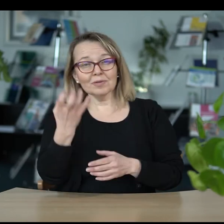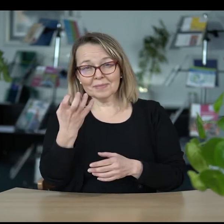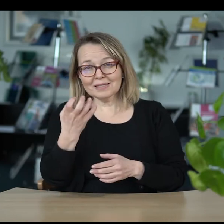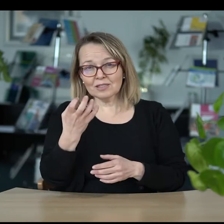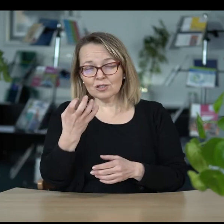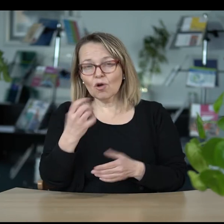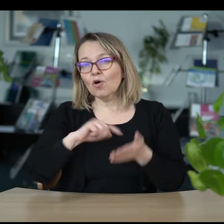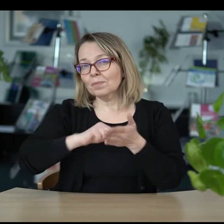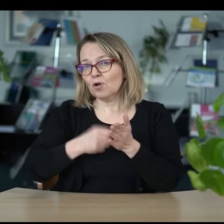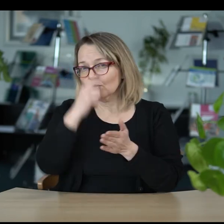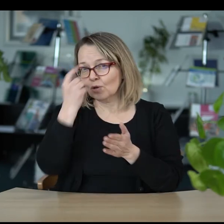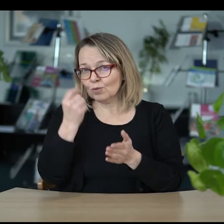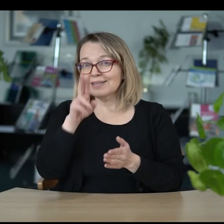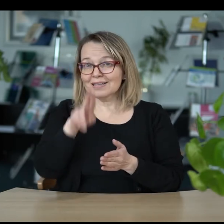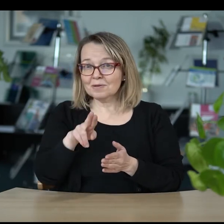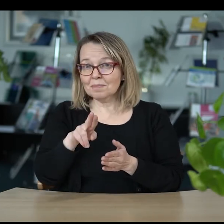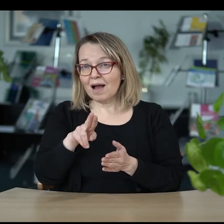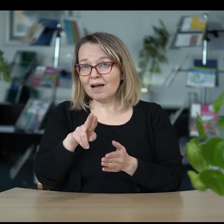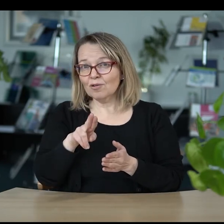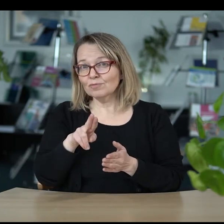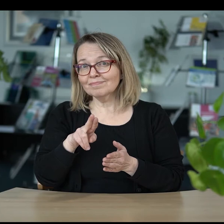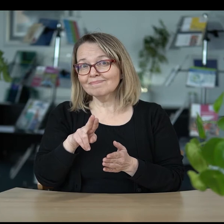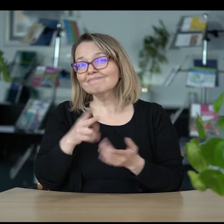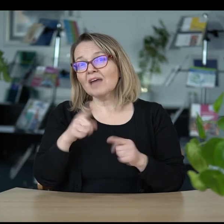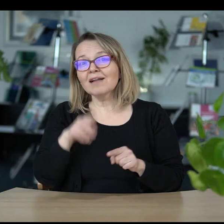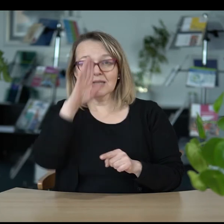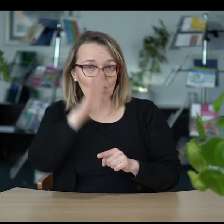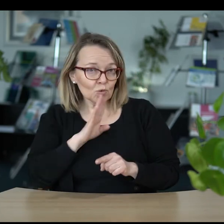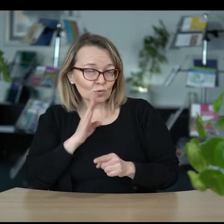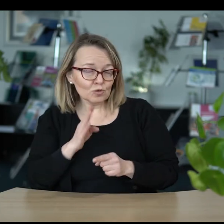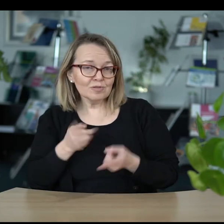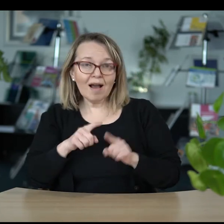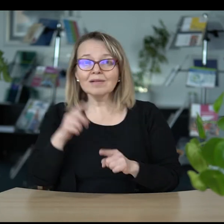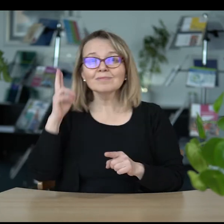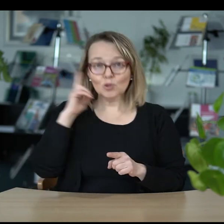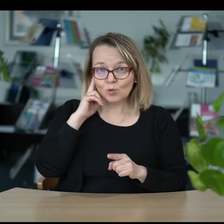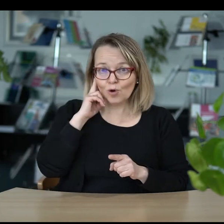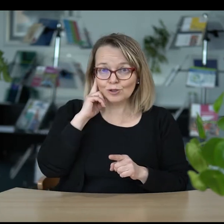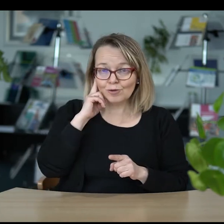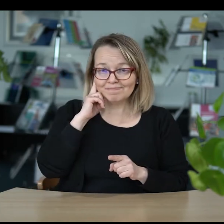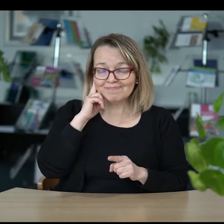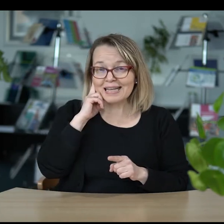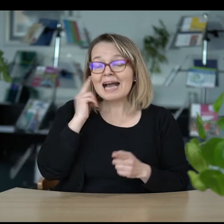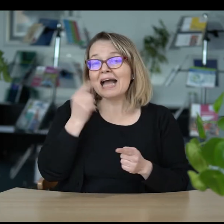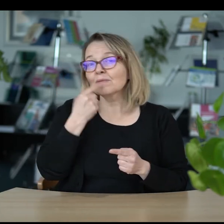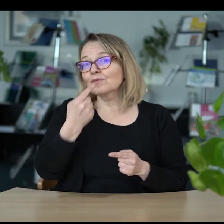Na vsem svetu je približno 500 milijonov ljudi, ki so gluhi ali naglušni.